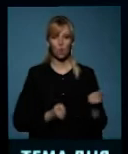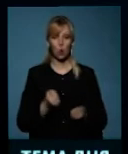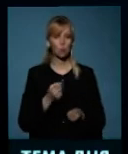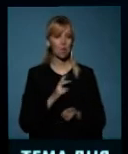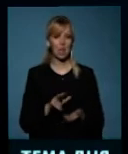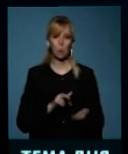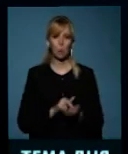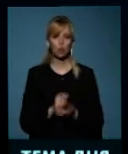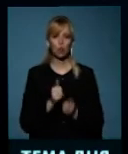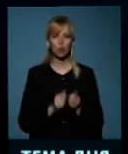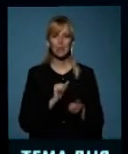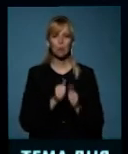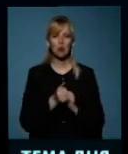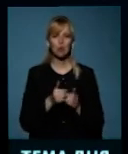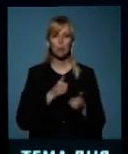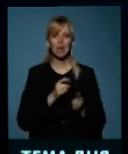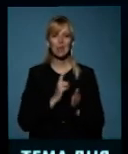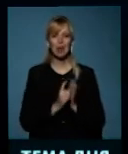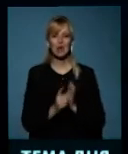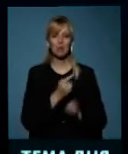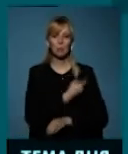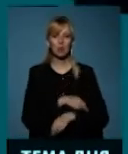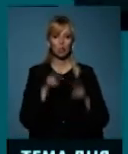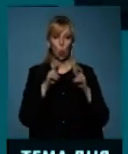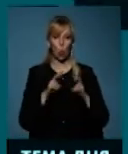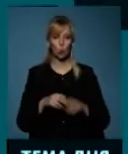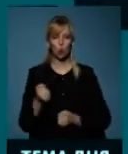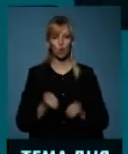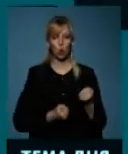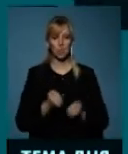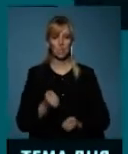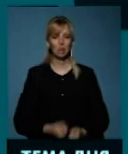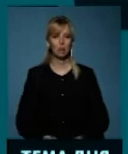не пройшов щозмінного передрейсового медичного огляду водіїв.